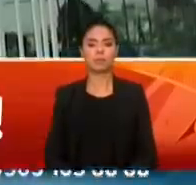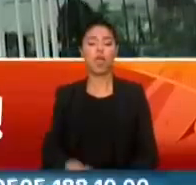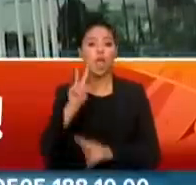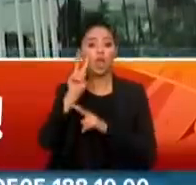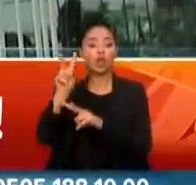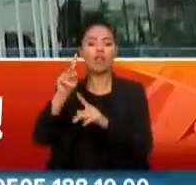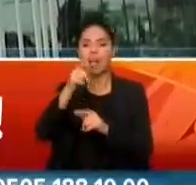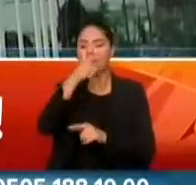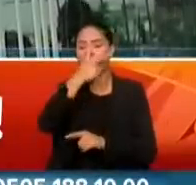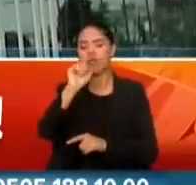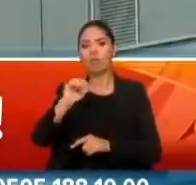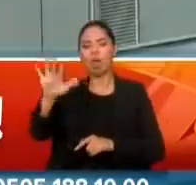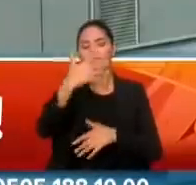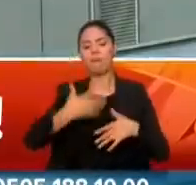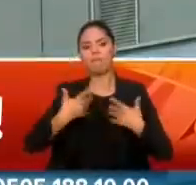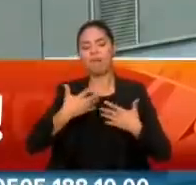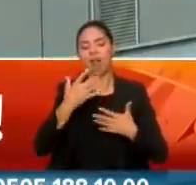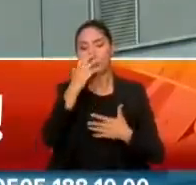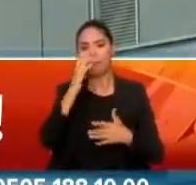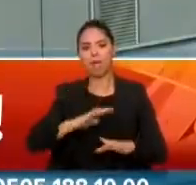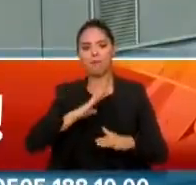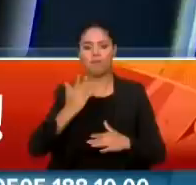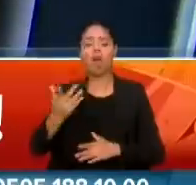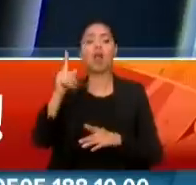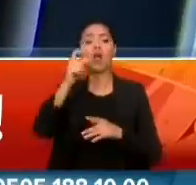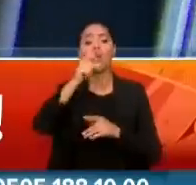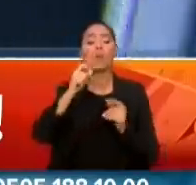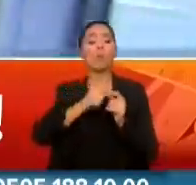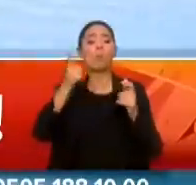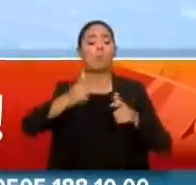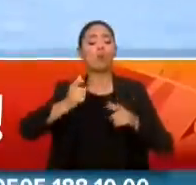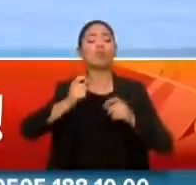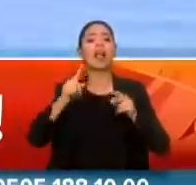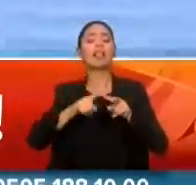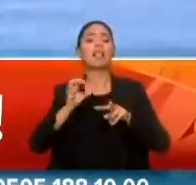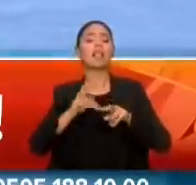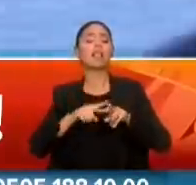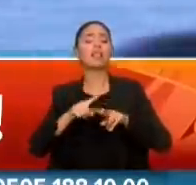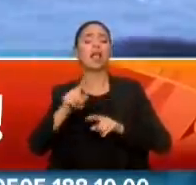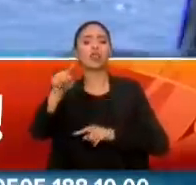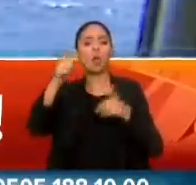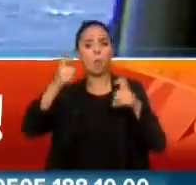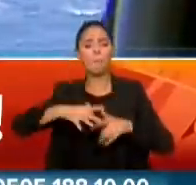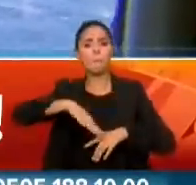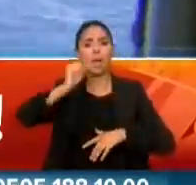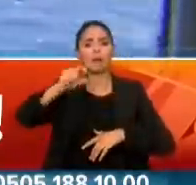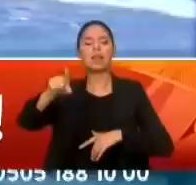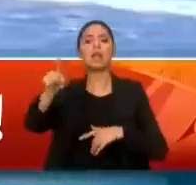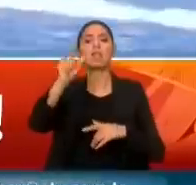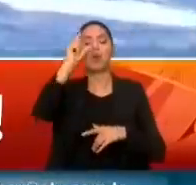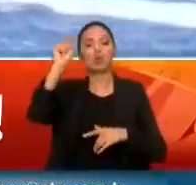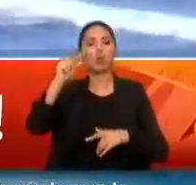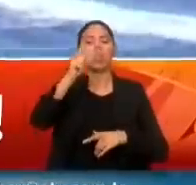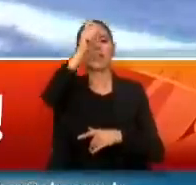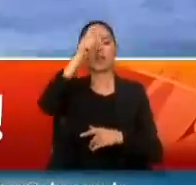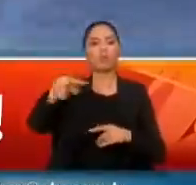Gözlerse Perşembe gününe çevrildi. Brüksel'deki NATO karargahında Türk ve Yunan askeri yetkililer arasında Doğu Akdeniz'de yükselen